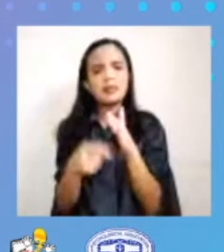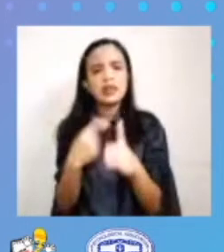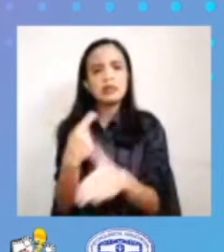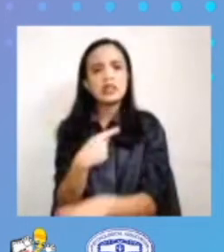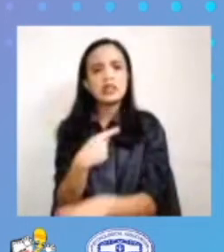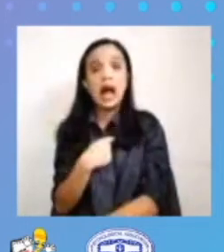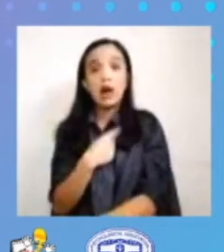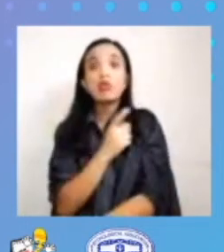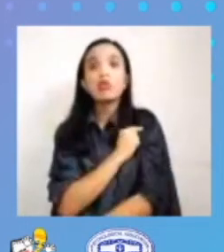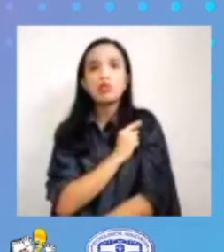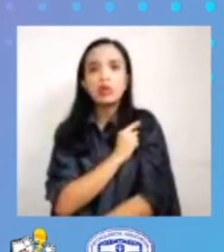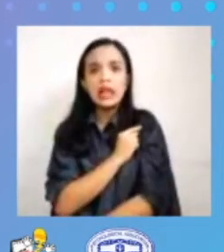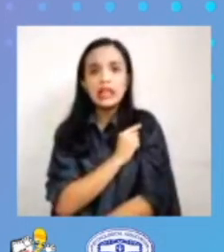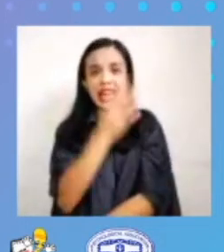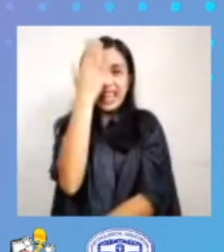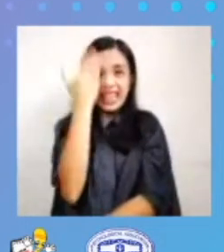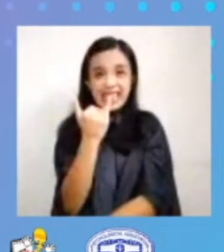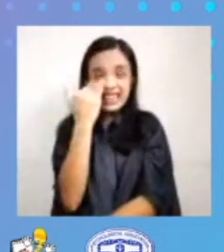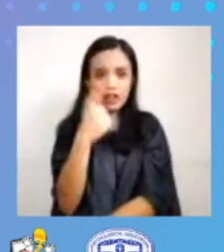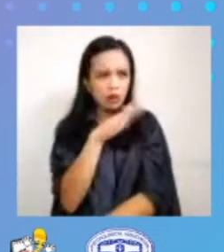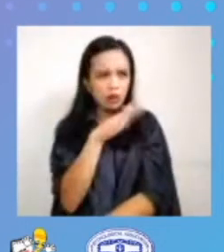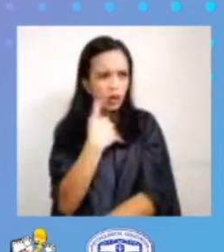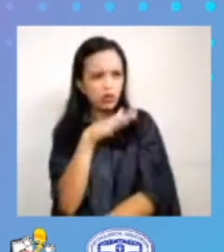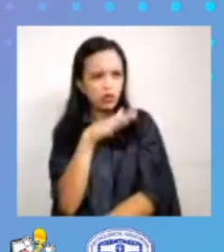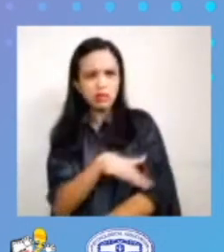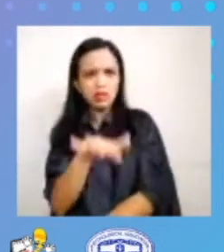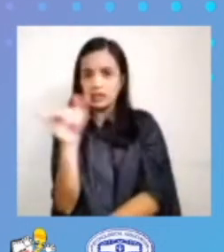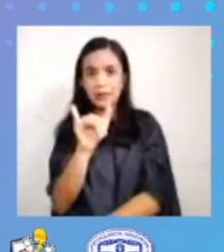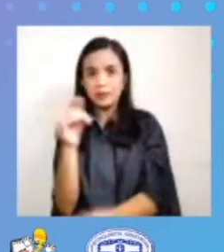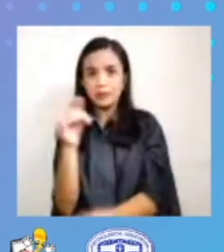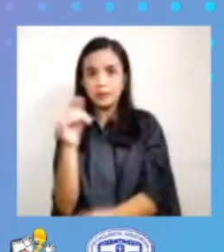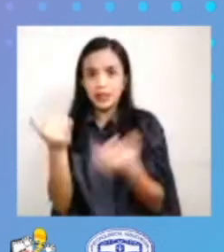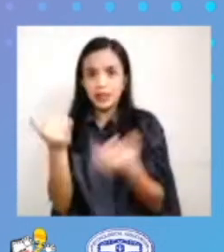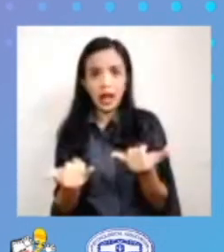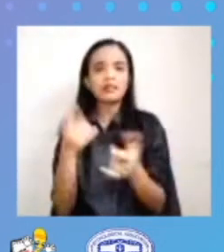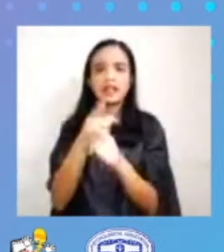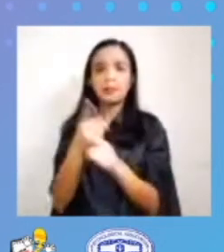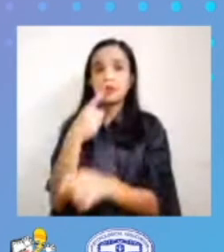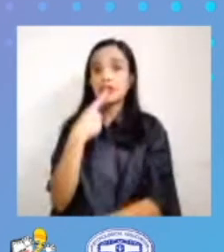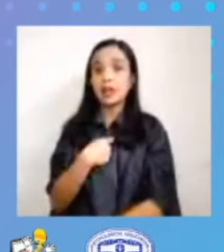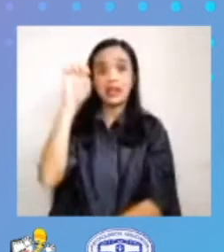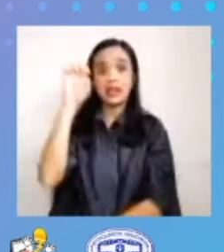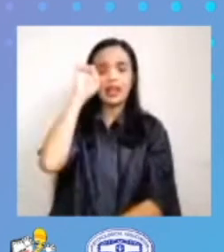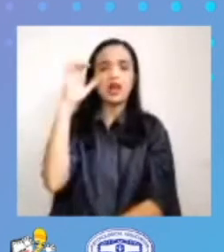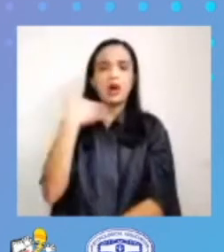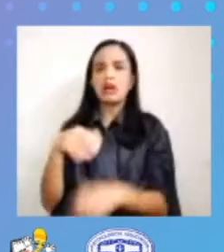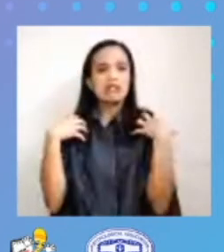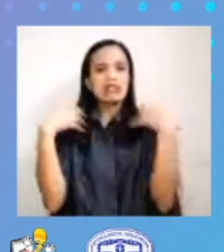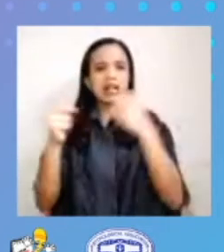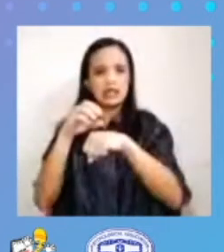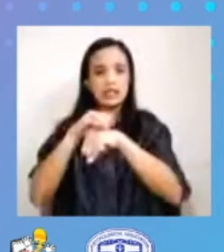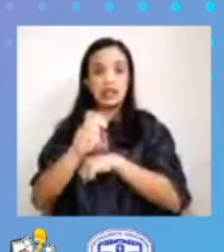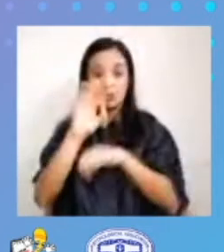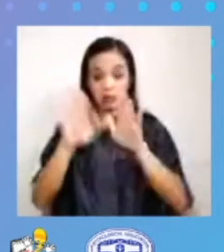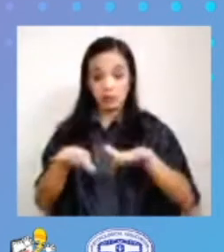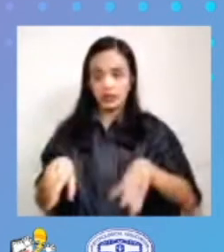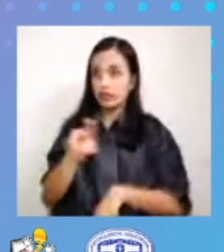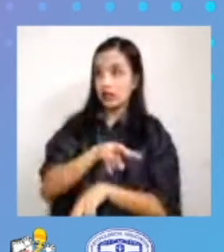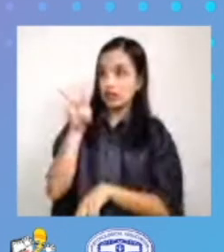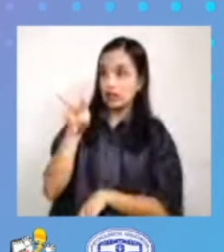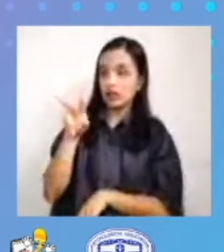anyway, bata pa sila, trinina sila ng husband ko. They do jogging and I will repeat,